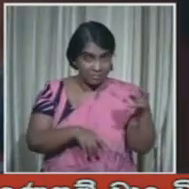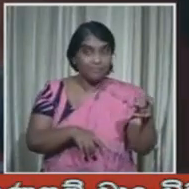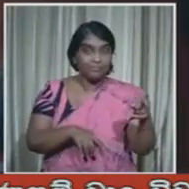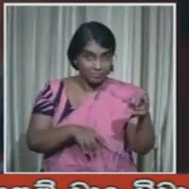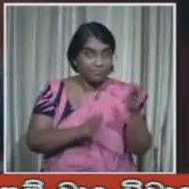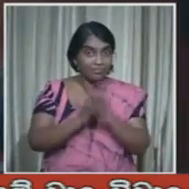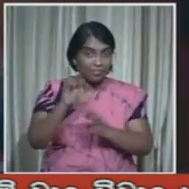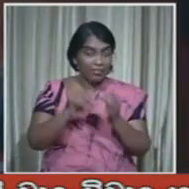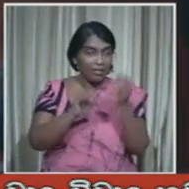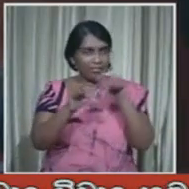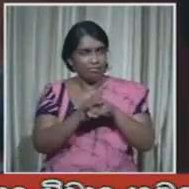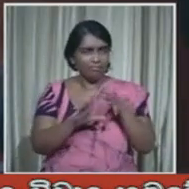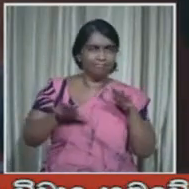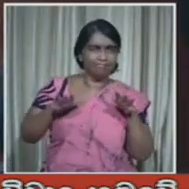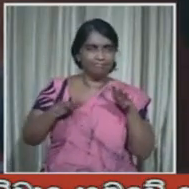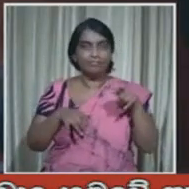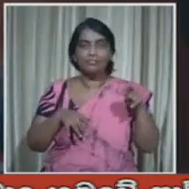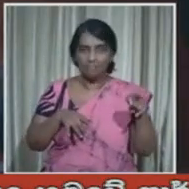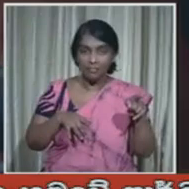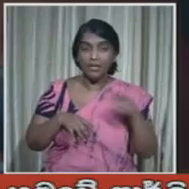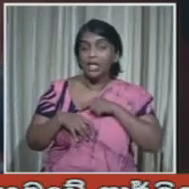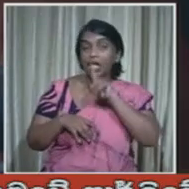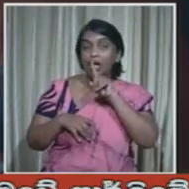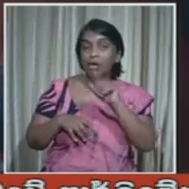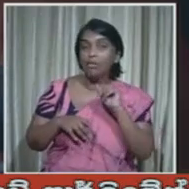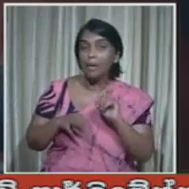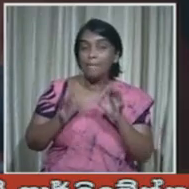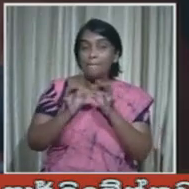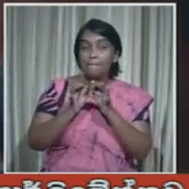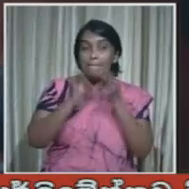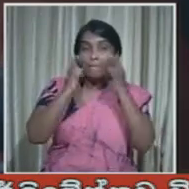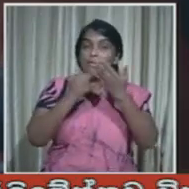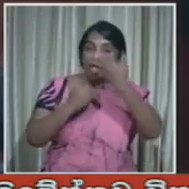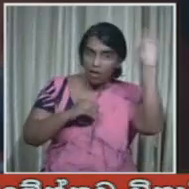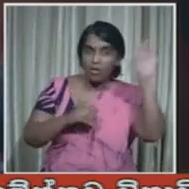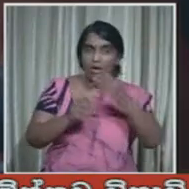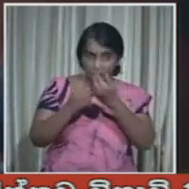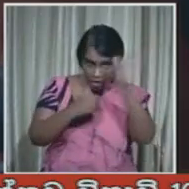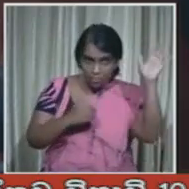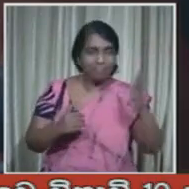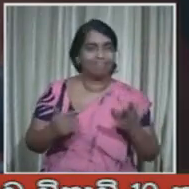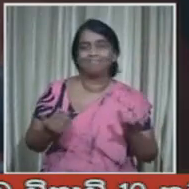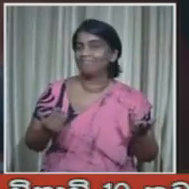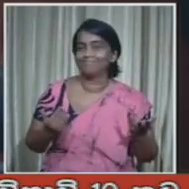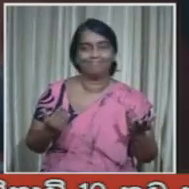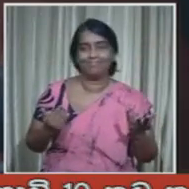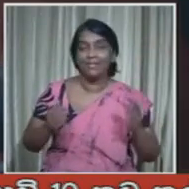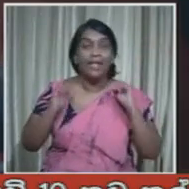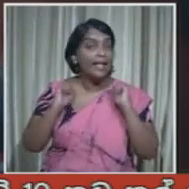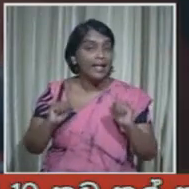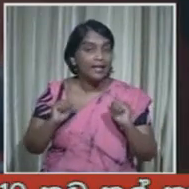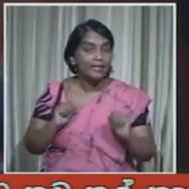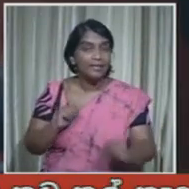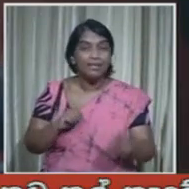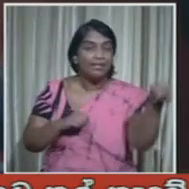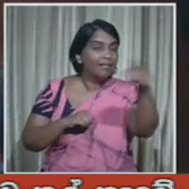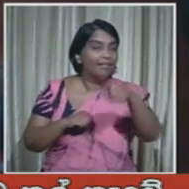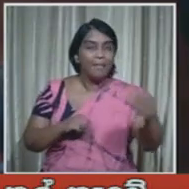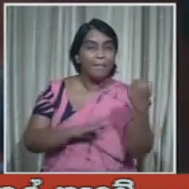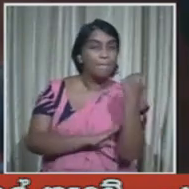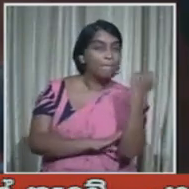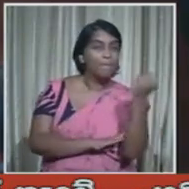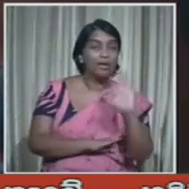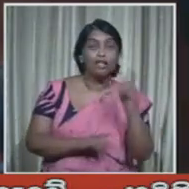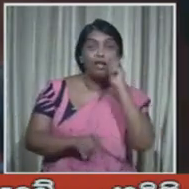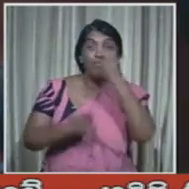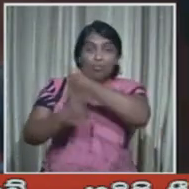ඇමතිකම ඉන්නවද නැද්ද දන්නෙත් නැහැ හැබැයි එතුමා කිව්වේ මොකද්ද බැසිල් අයින් කරන්නකො අයින් කරාද අයින් කරේ නැහැ ඇයි තමුන්නාසලා තේනේ මේ බලයට මොනේ ජනතාවත්